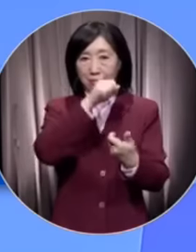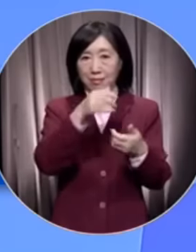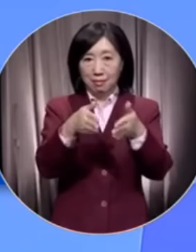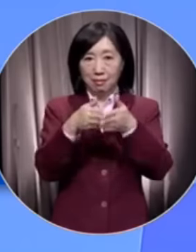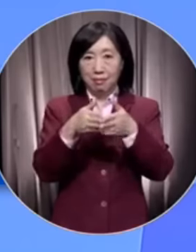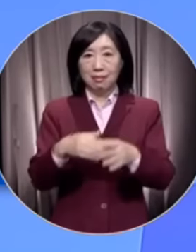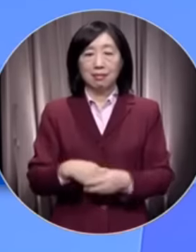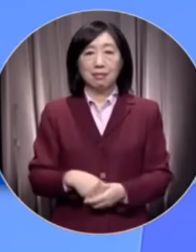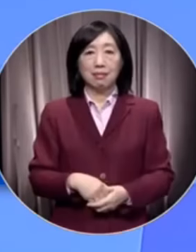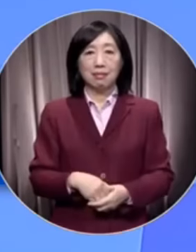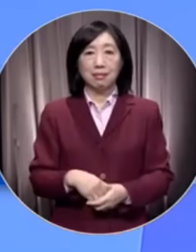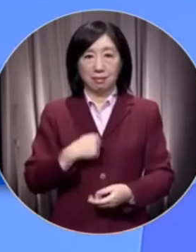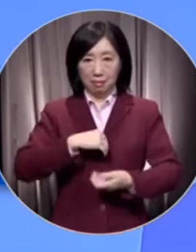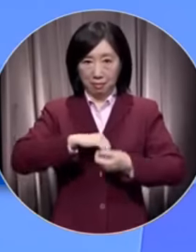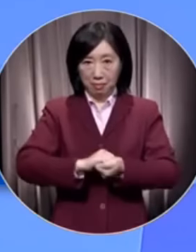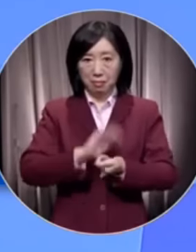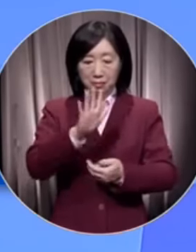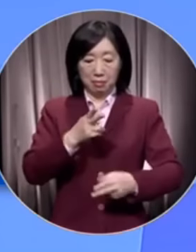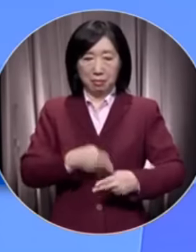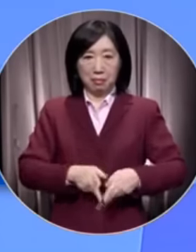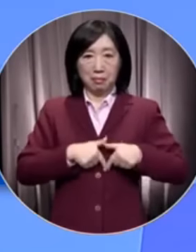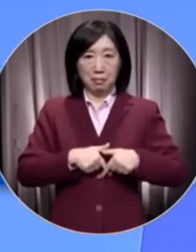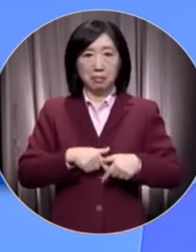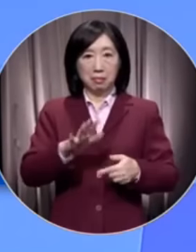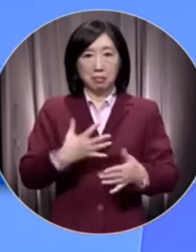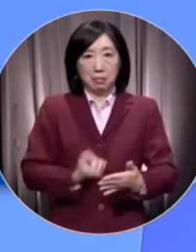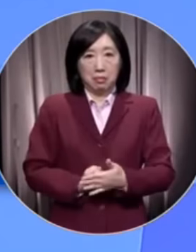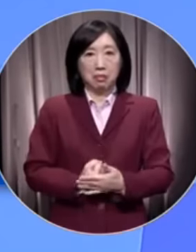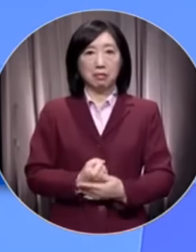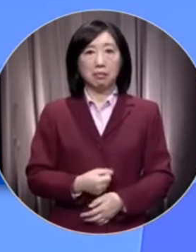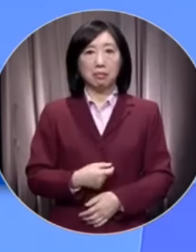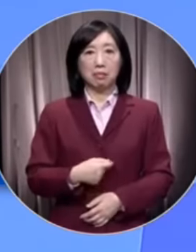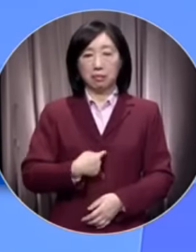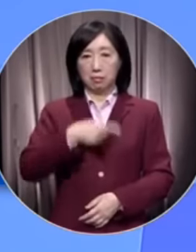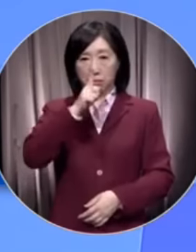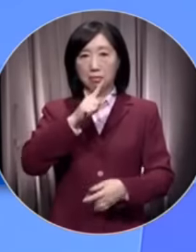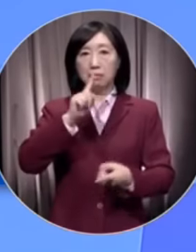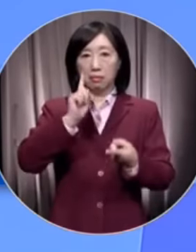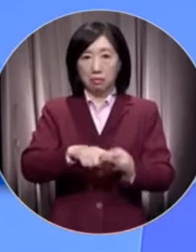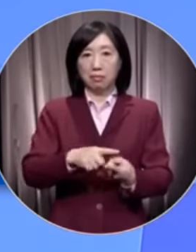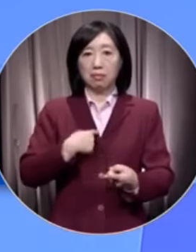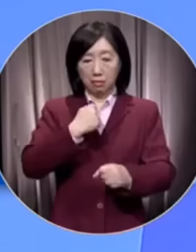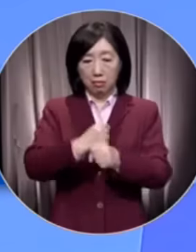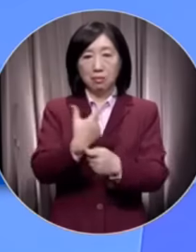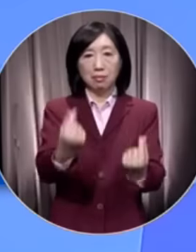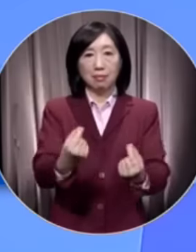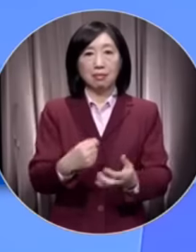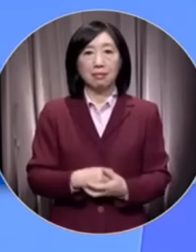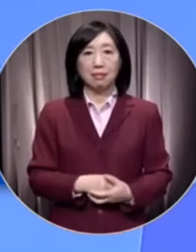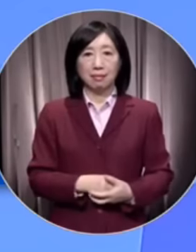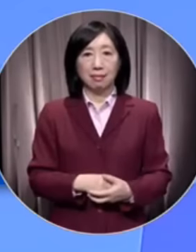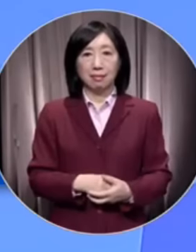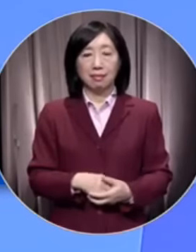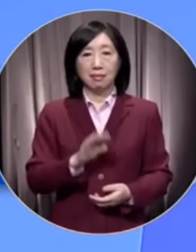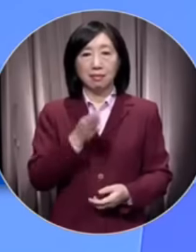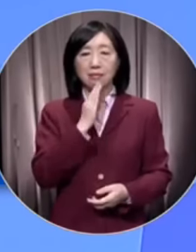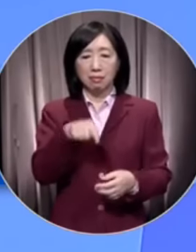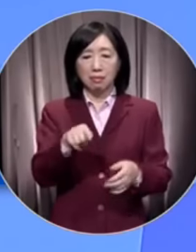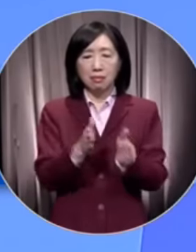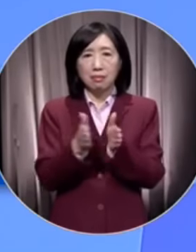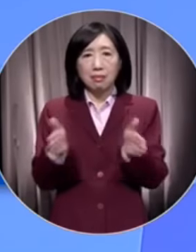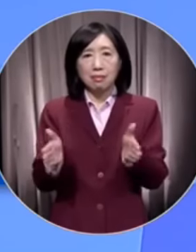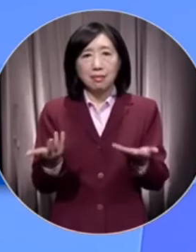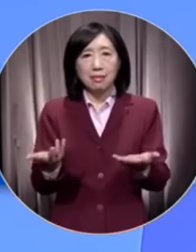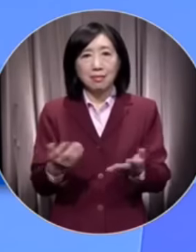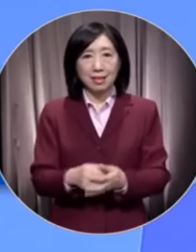求的，我一定有信心有魄力说到做到。但是这段日子以